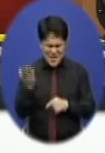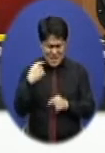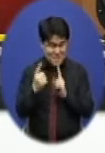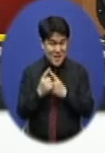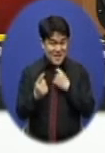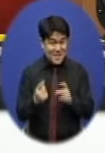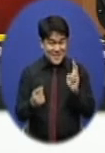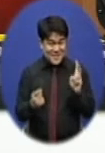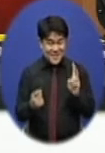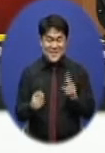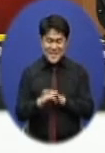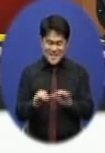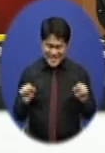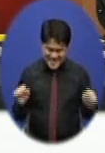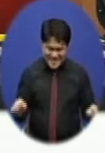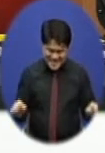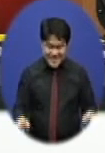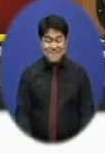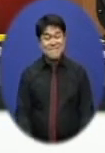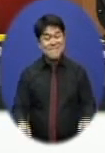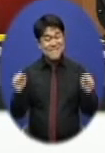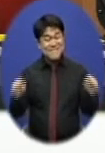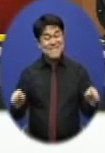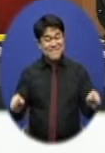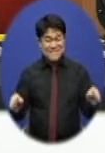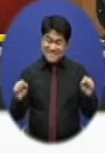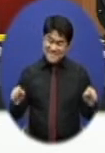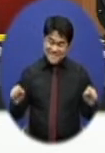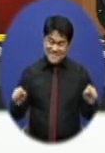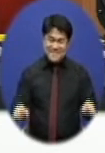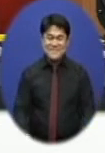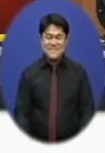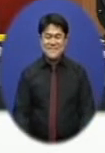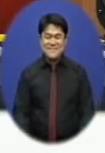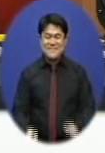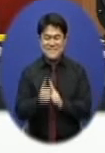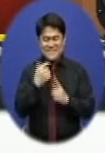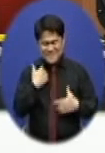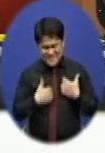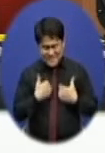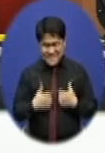맞아요, 만난 맞아요. 것 같은데. 모신 분이에요. 안녕하세요 어머니. 안녕하셨어요. 안녕하셨어요. 아유 반갑습니다.